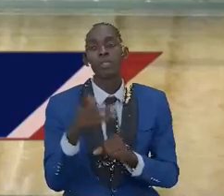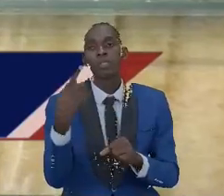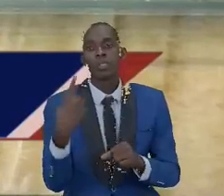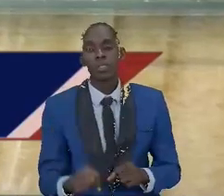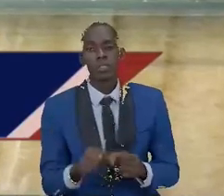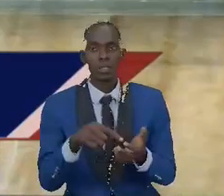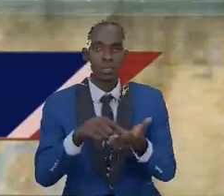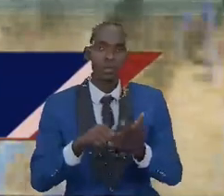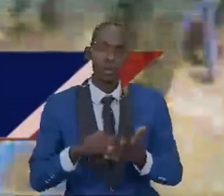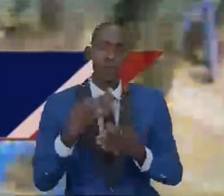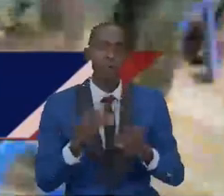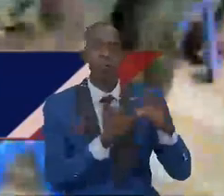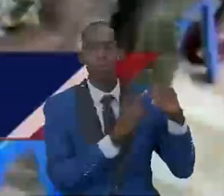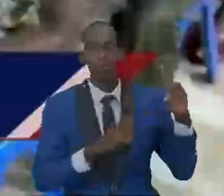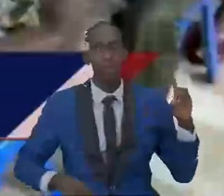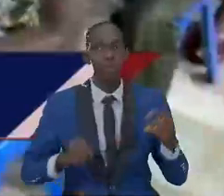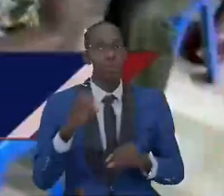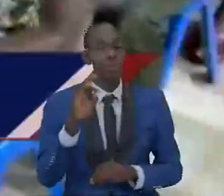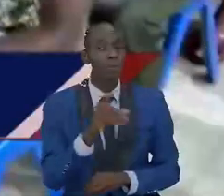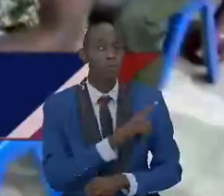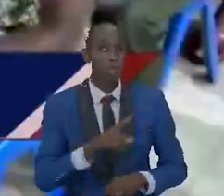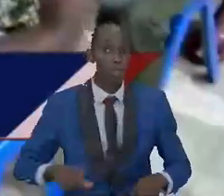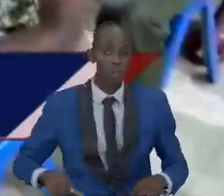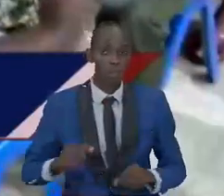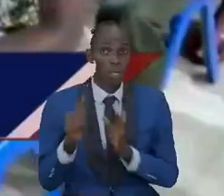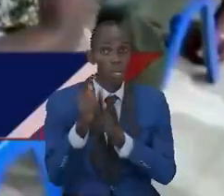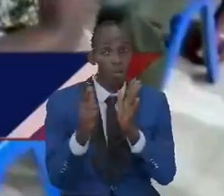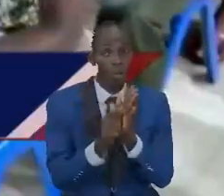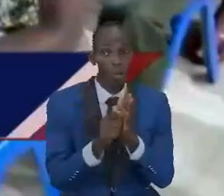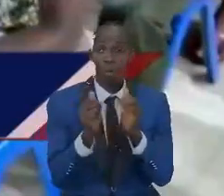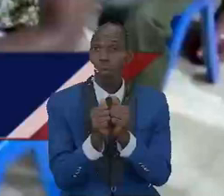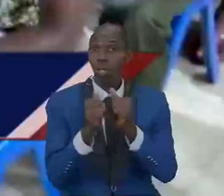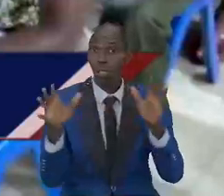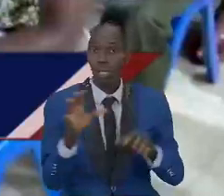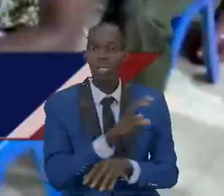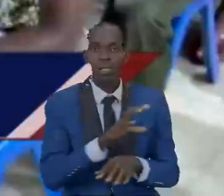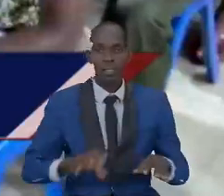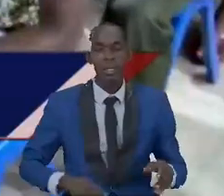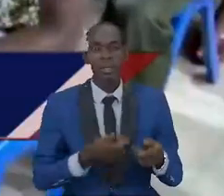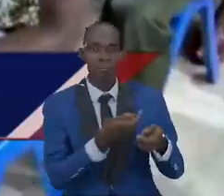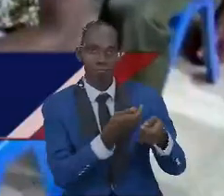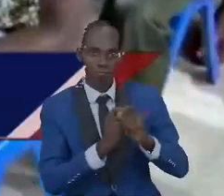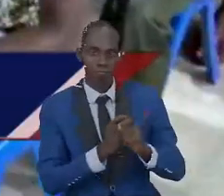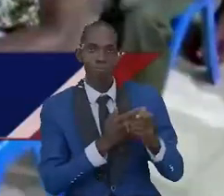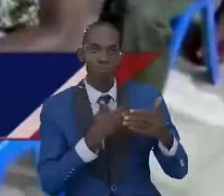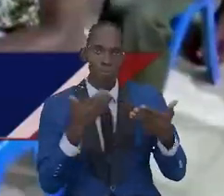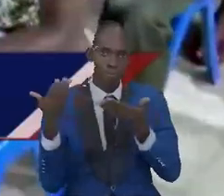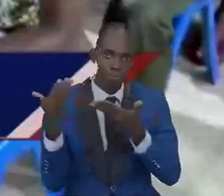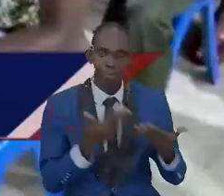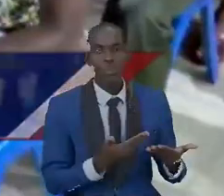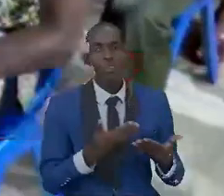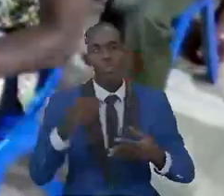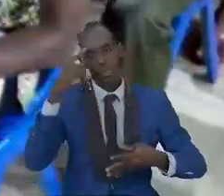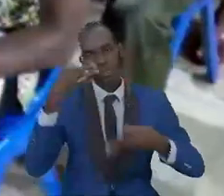exigences de Dieu alors la loi la loi sans Christ attire le jugement en furie